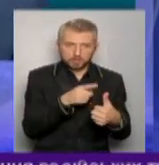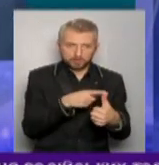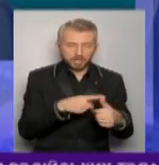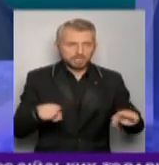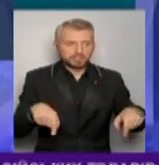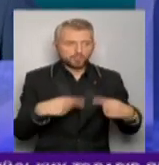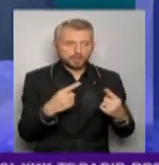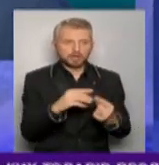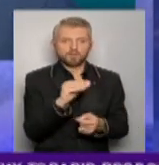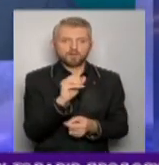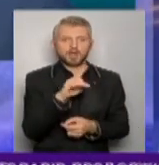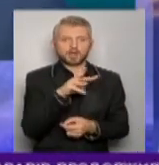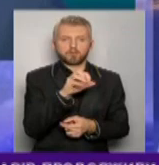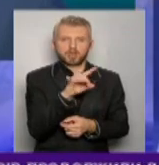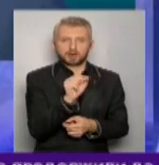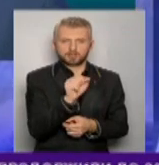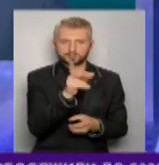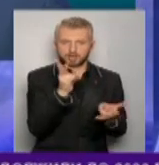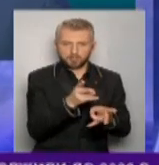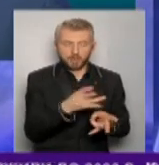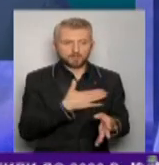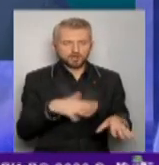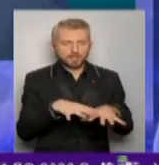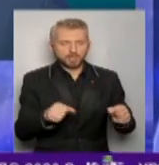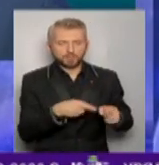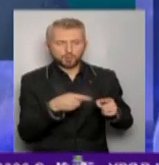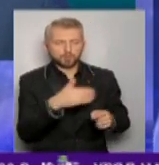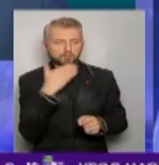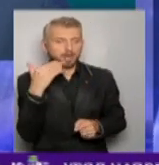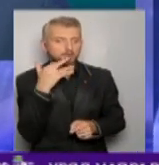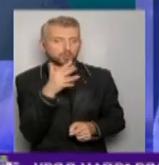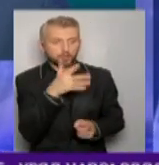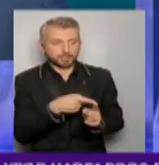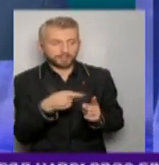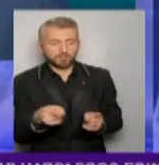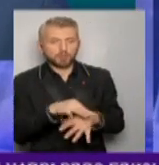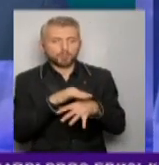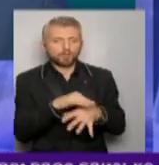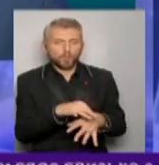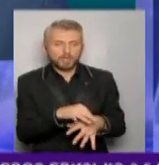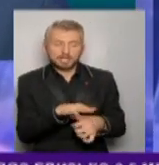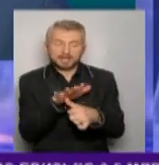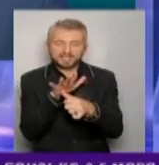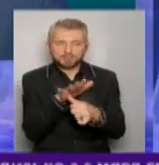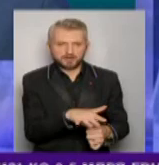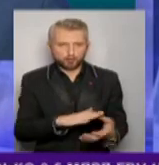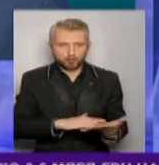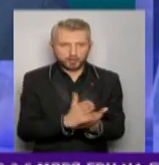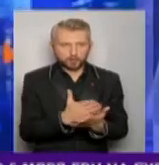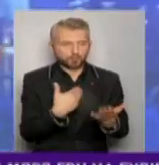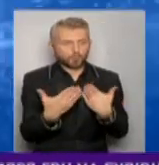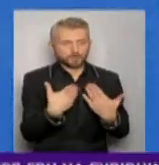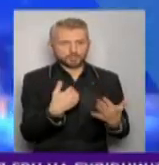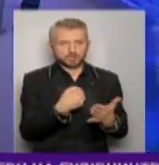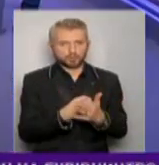створити фермера треба. Так от, наша влада упродовж багатьох і багатьох років проводить дискримінаційну політику по